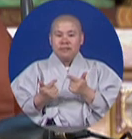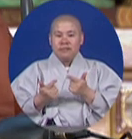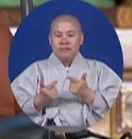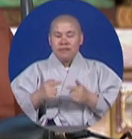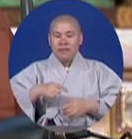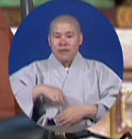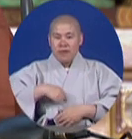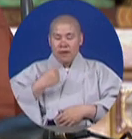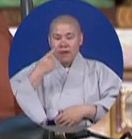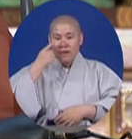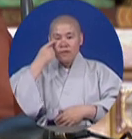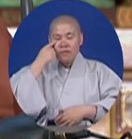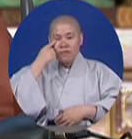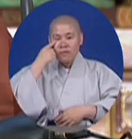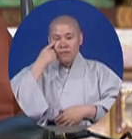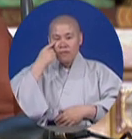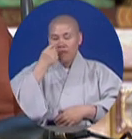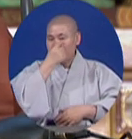자기 눈이